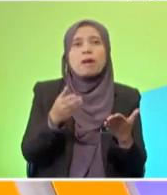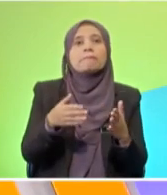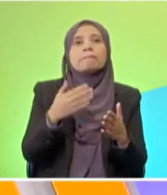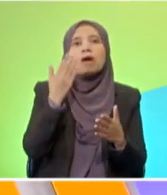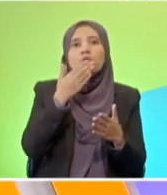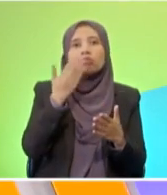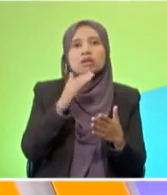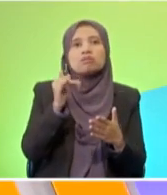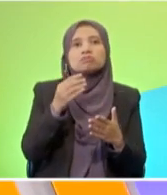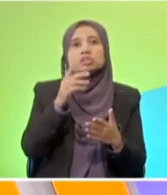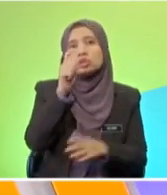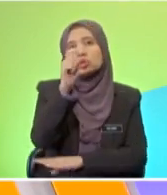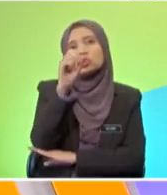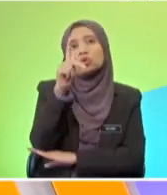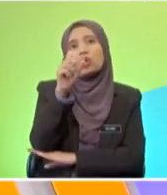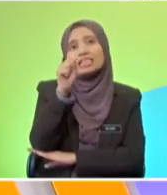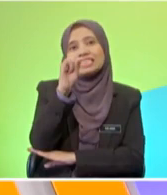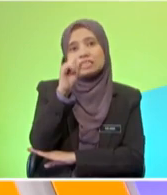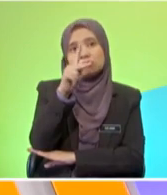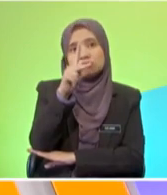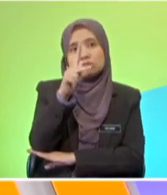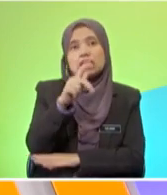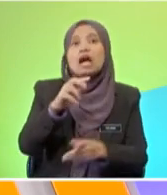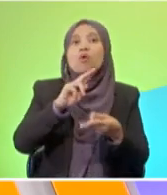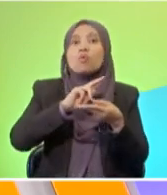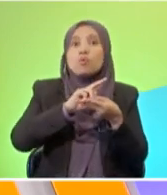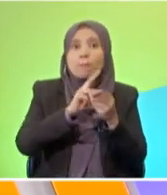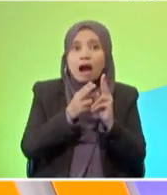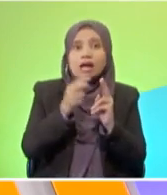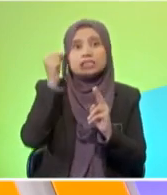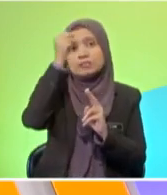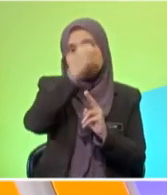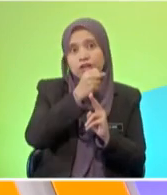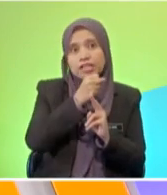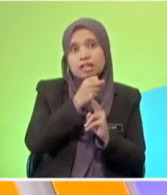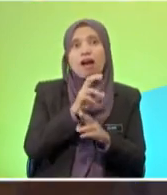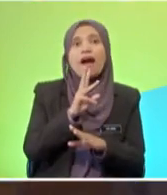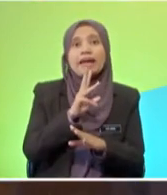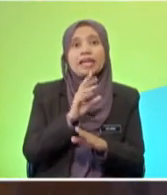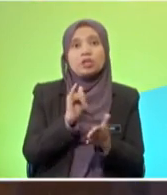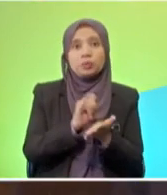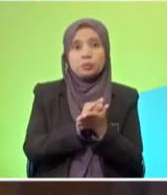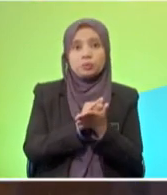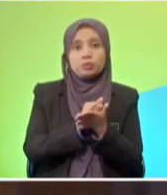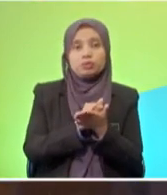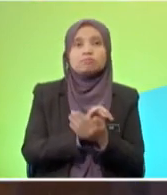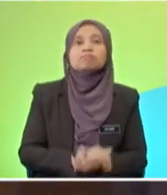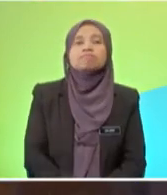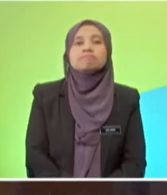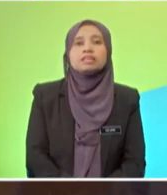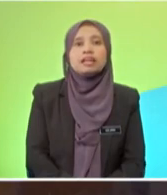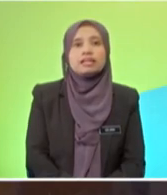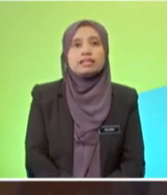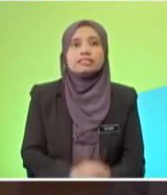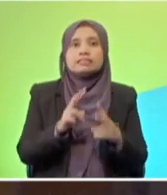itu tak boleh itu mengubah sifat air tersebut Masya Allah sangat-sangat